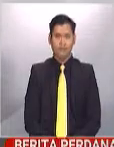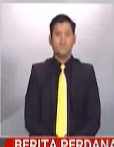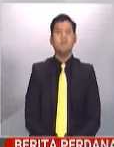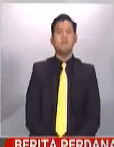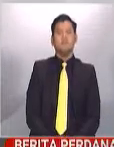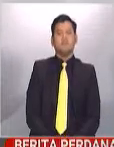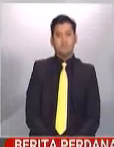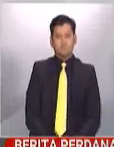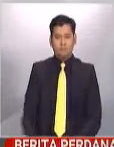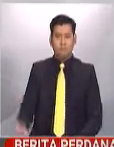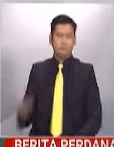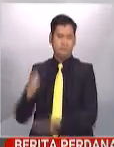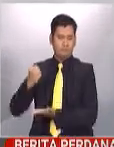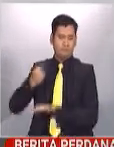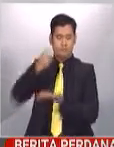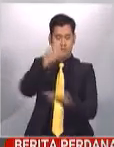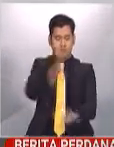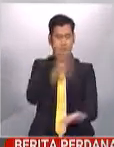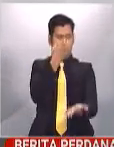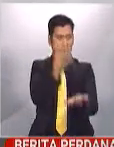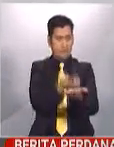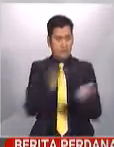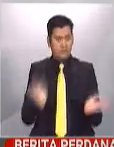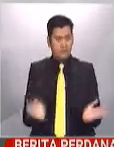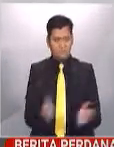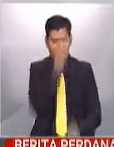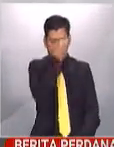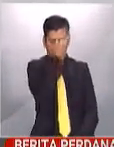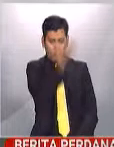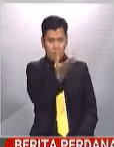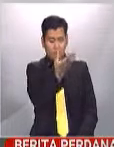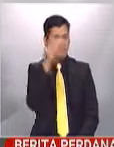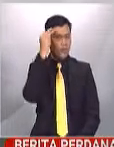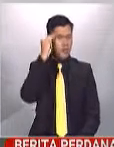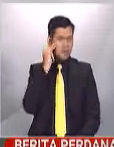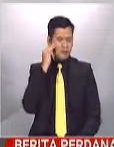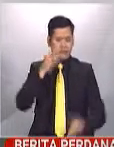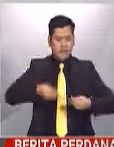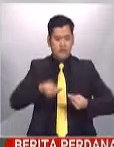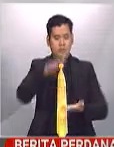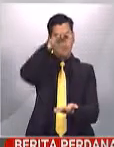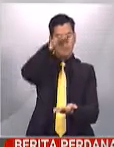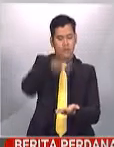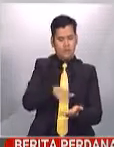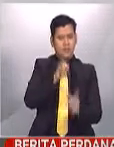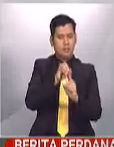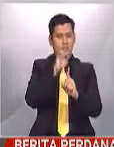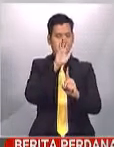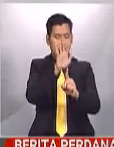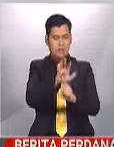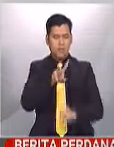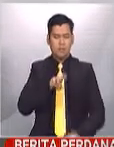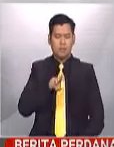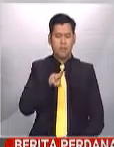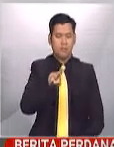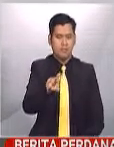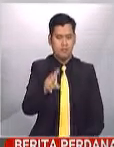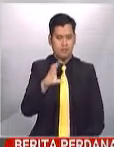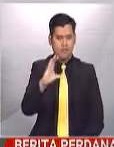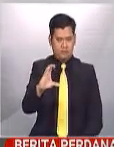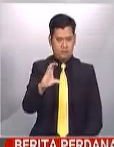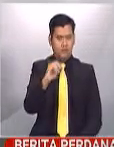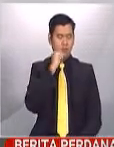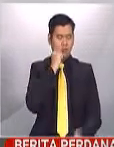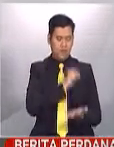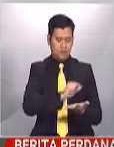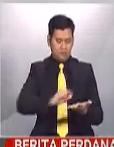Pakej rangsangan ekonomi diumumkan Tun Dr. Mahathir dalam masa terdekat bagi mengurangkan impak penularan COVID-19. Setiausaha Agong DAP Lim Guan